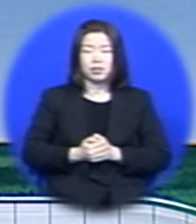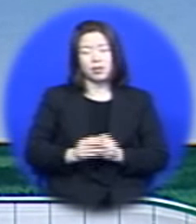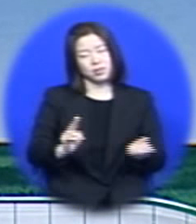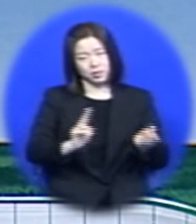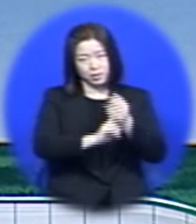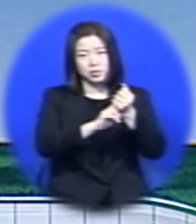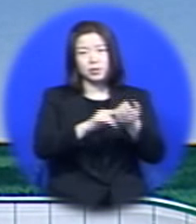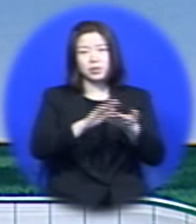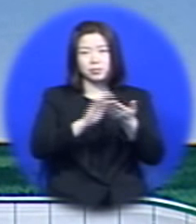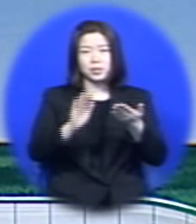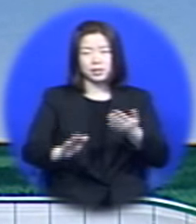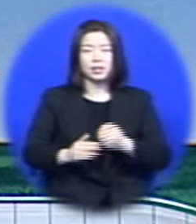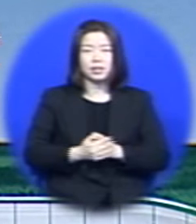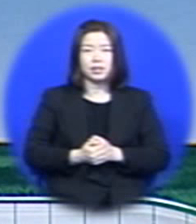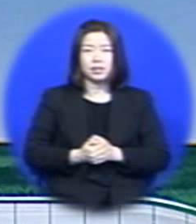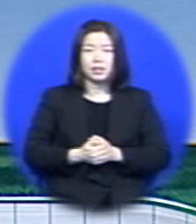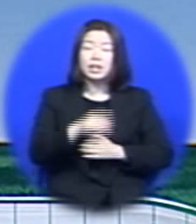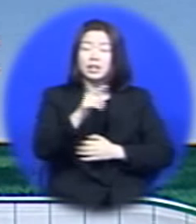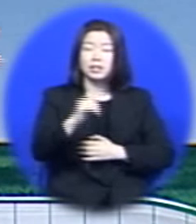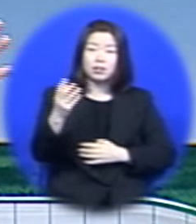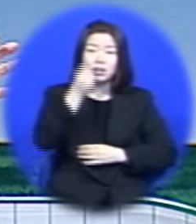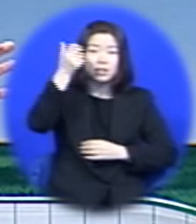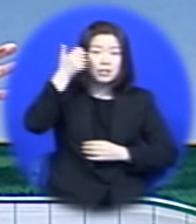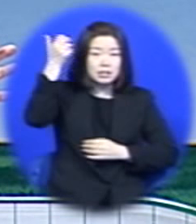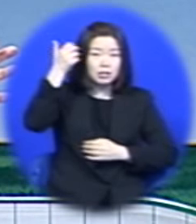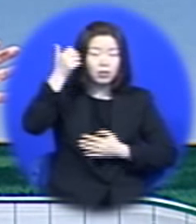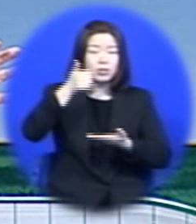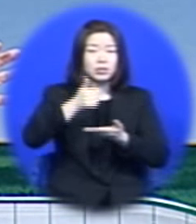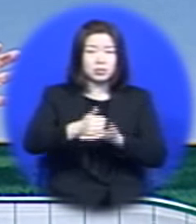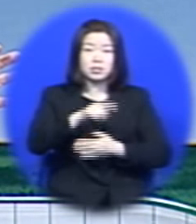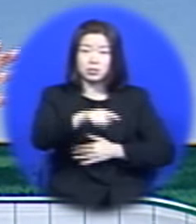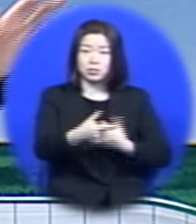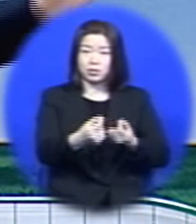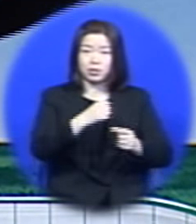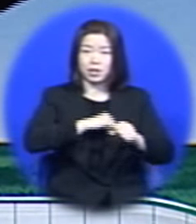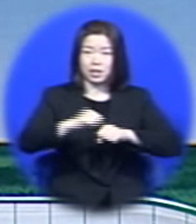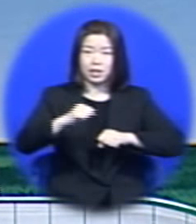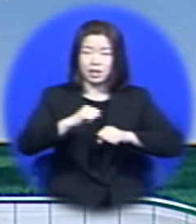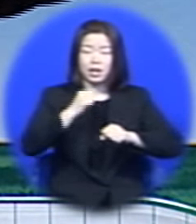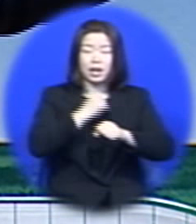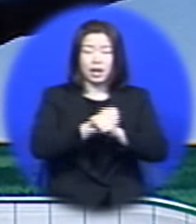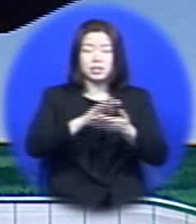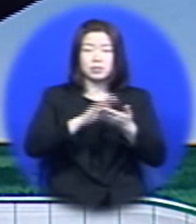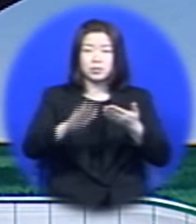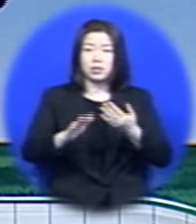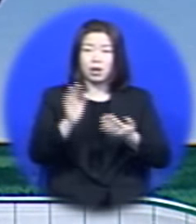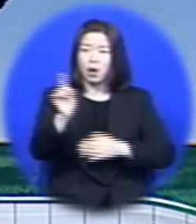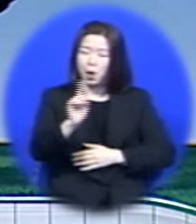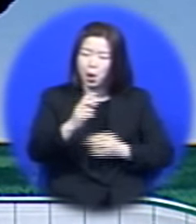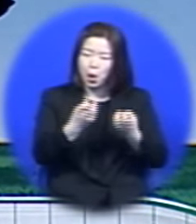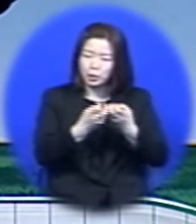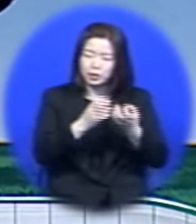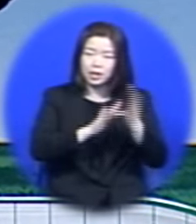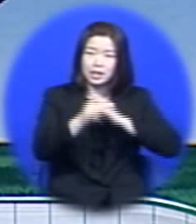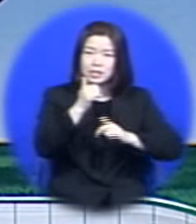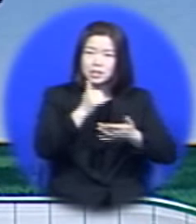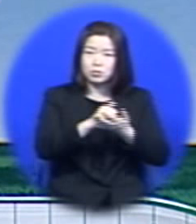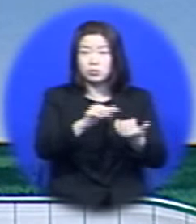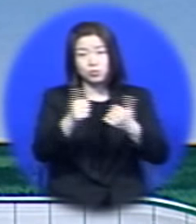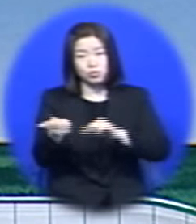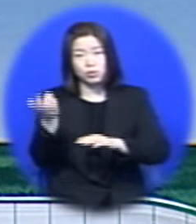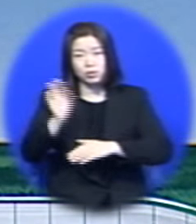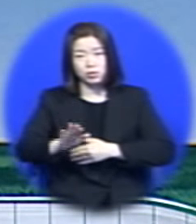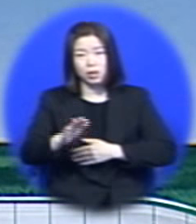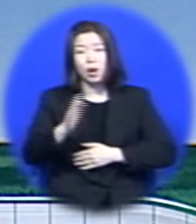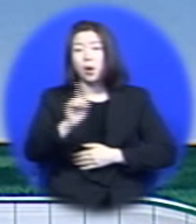기적이에요. 이건 성령께서 그렇게 하신 겁니다. 어떻게 예수님이 죽으셨는데 내 죄가 사함받았다고